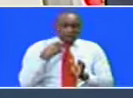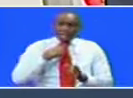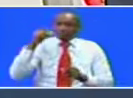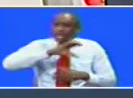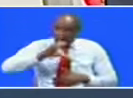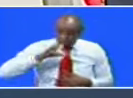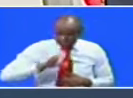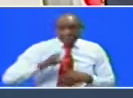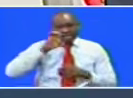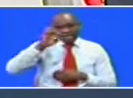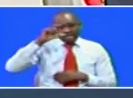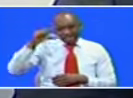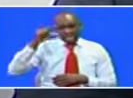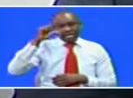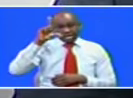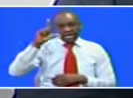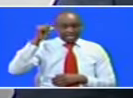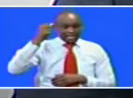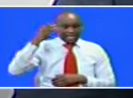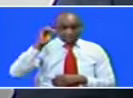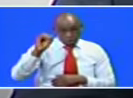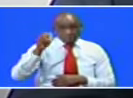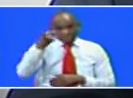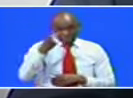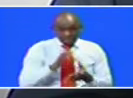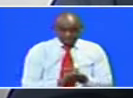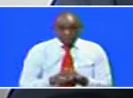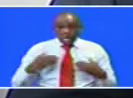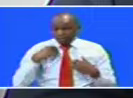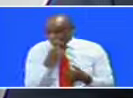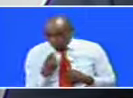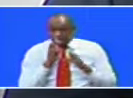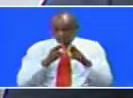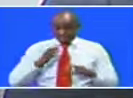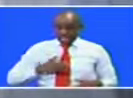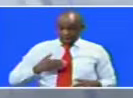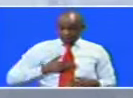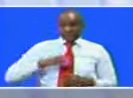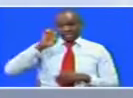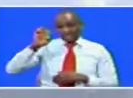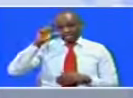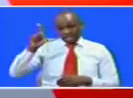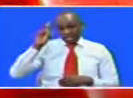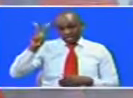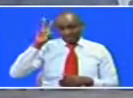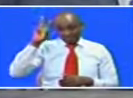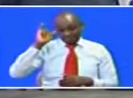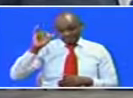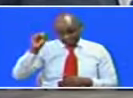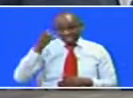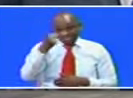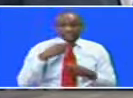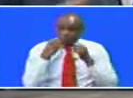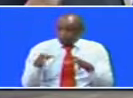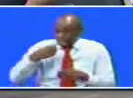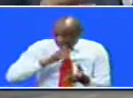kaunti ya Elgeyo Marakwet kama sijakosea, ambako mwanahabari mwenzangu Elvis Kosgei yuko katika sehemu ile